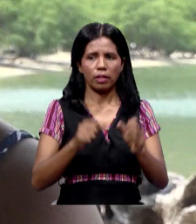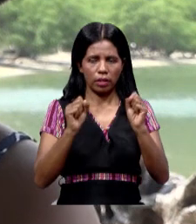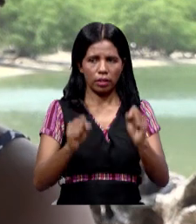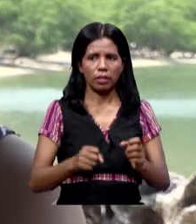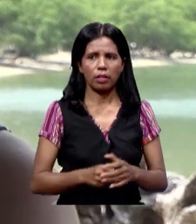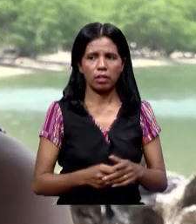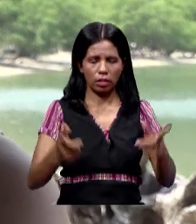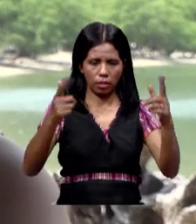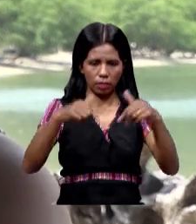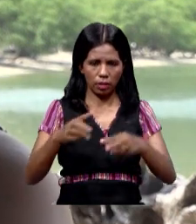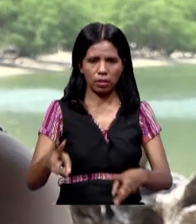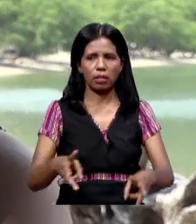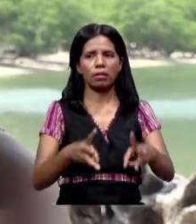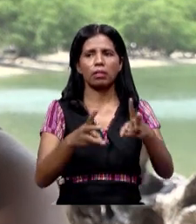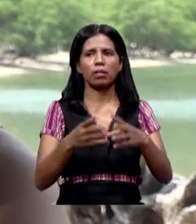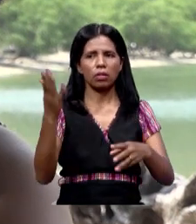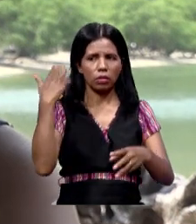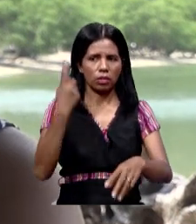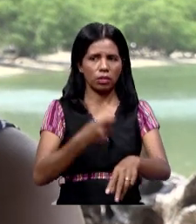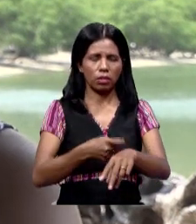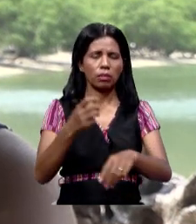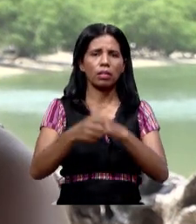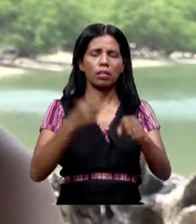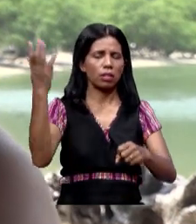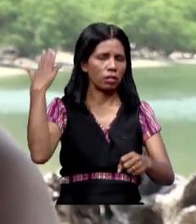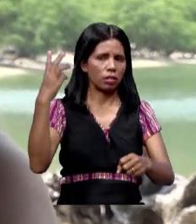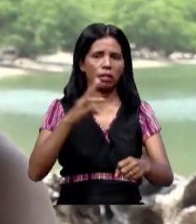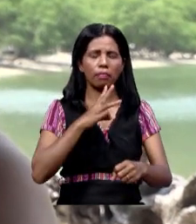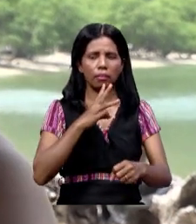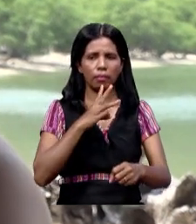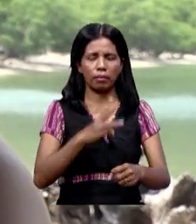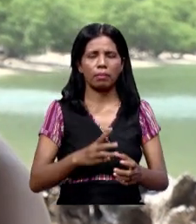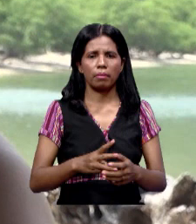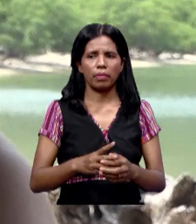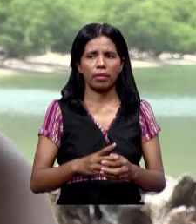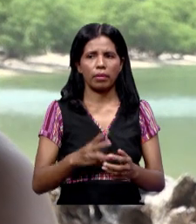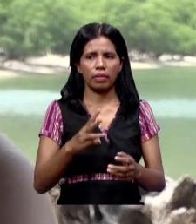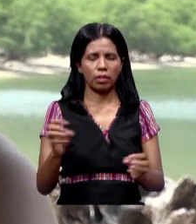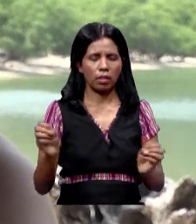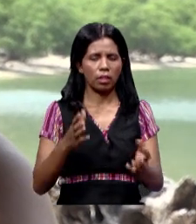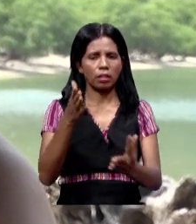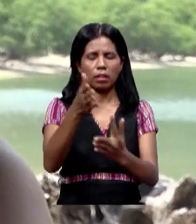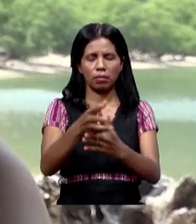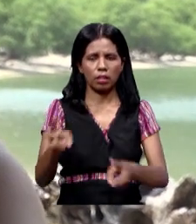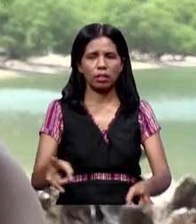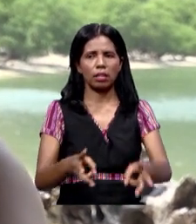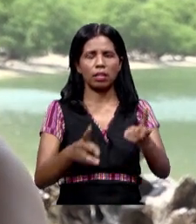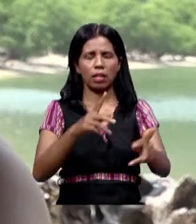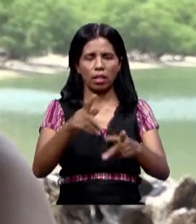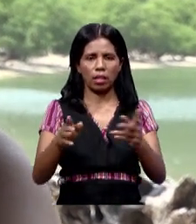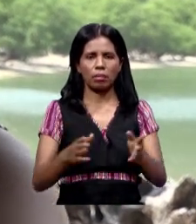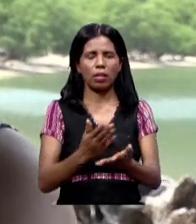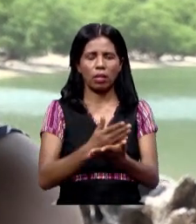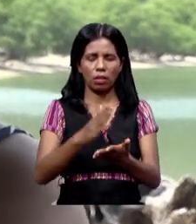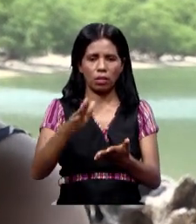ya estrada na uluk tempo tina ko tuk diban da ha be dalang la sai to be estrada di bunda asa em hello hola rai ga